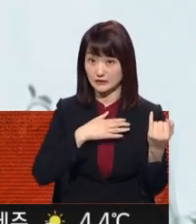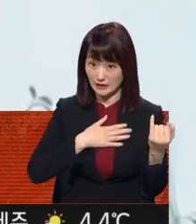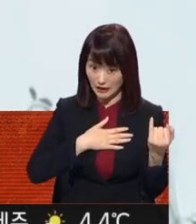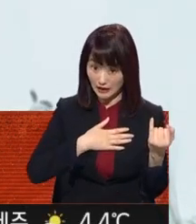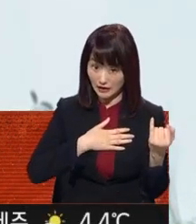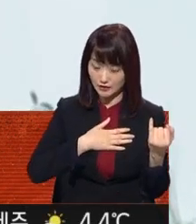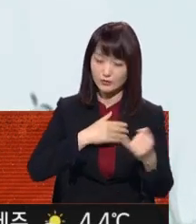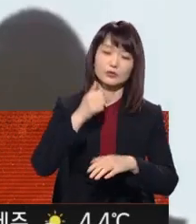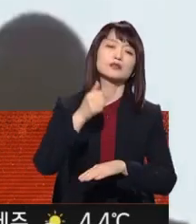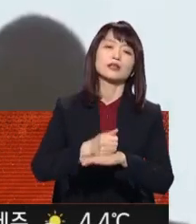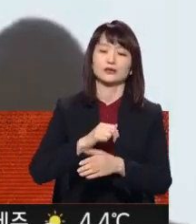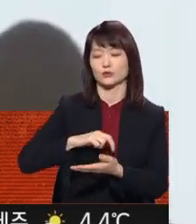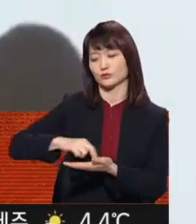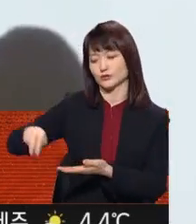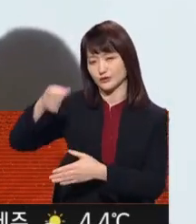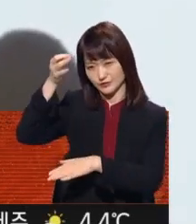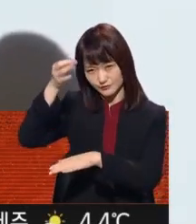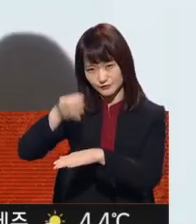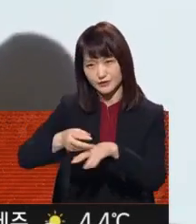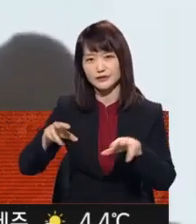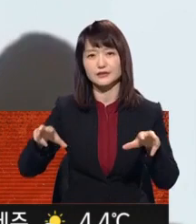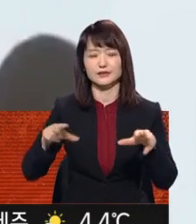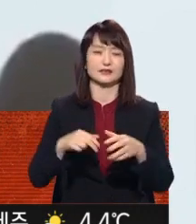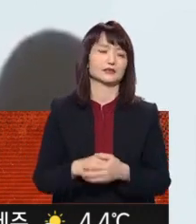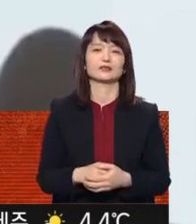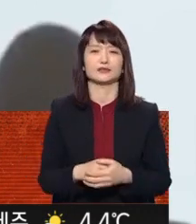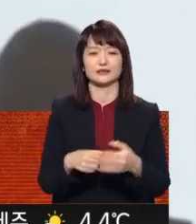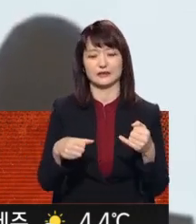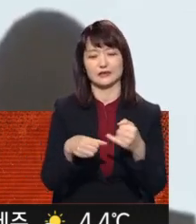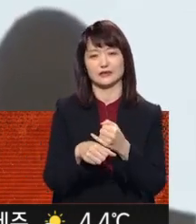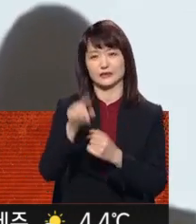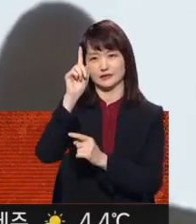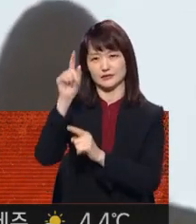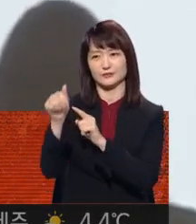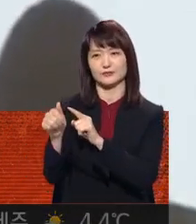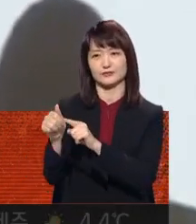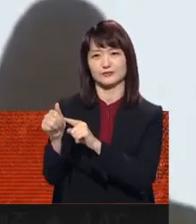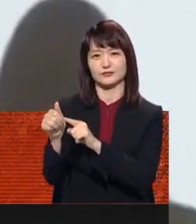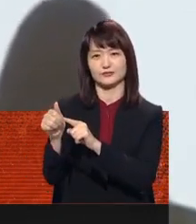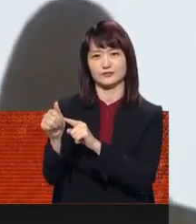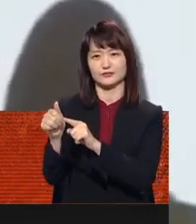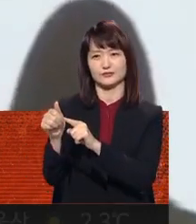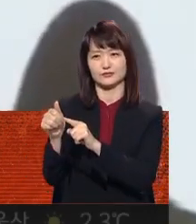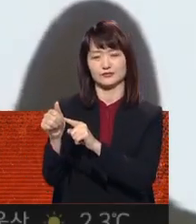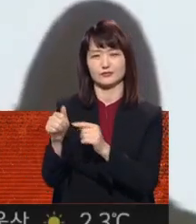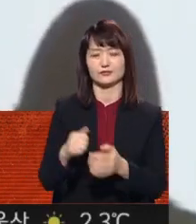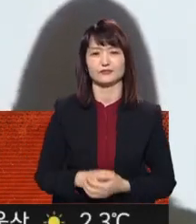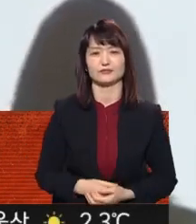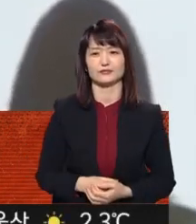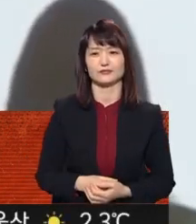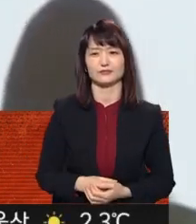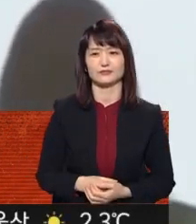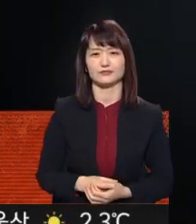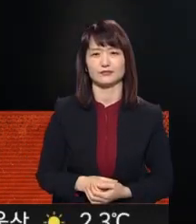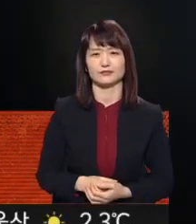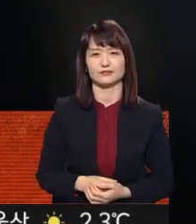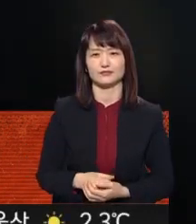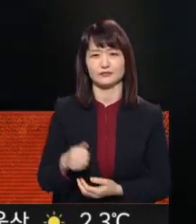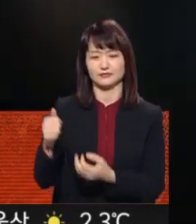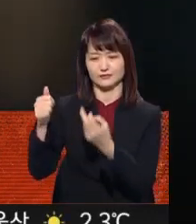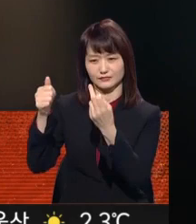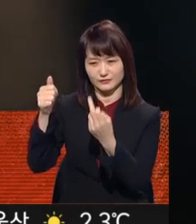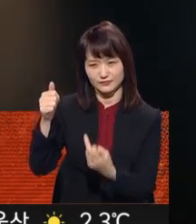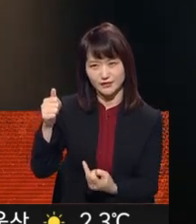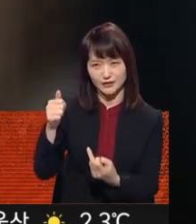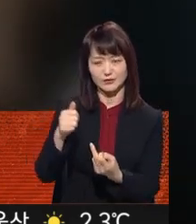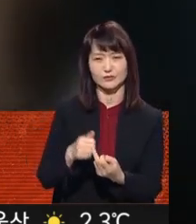사과까지 했다고 하는데 이제는 연인이 돼서 지금은 이종석 씨 여동 아 남동생인가요 동생의 결혼식에 축가를